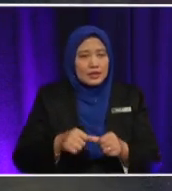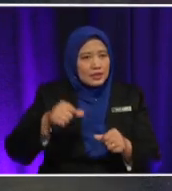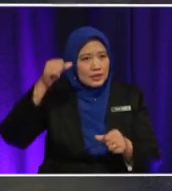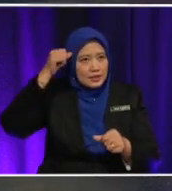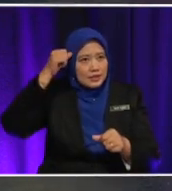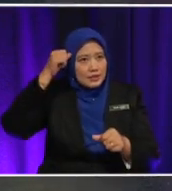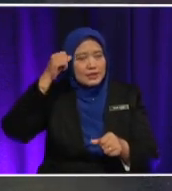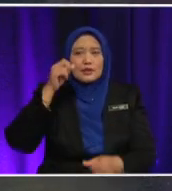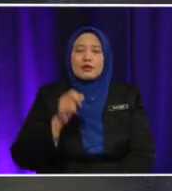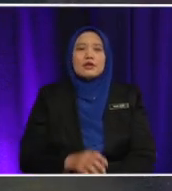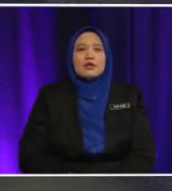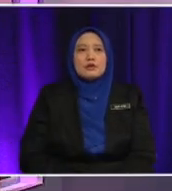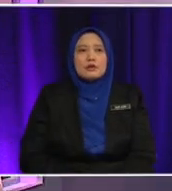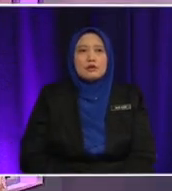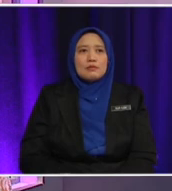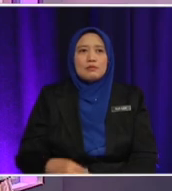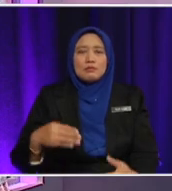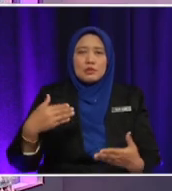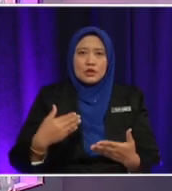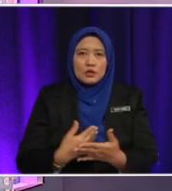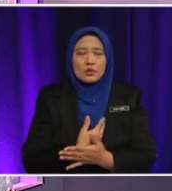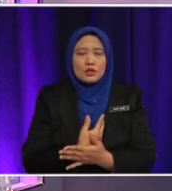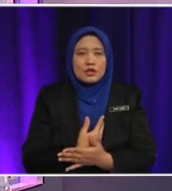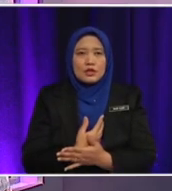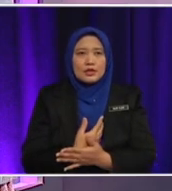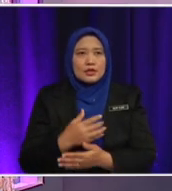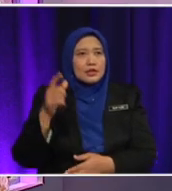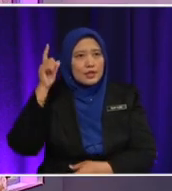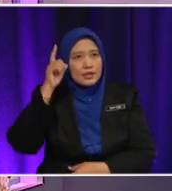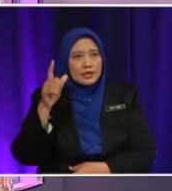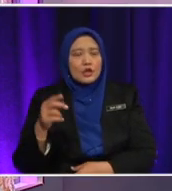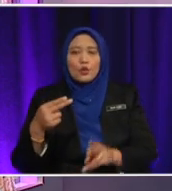hasil daripada aku definisi inilah Oke seterusnya